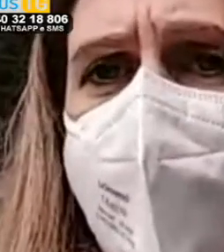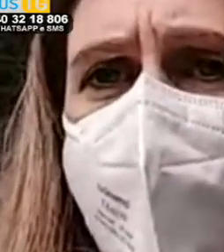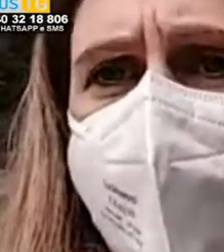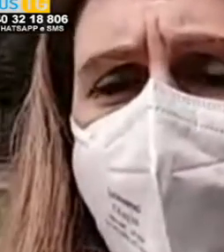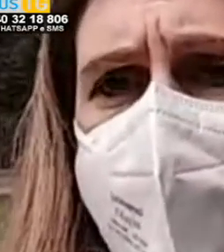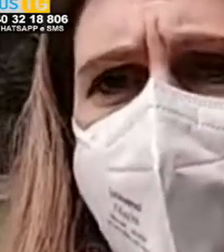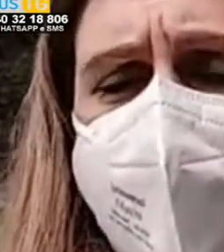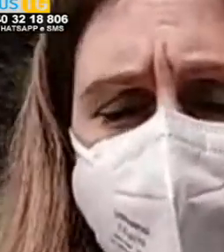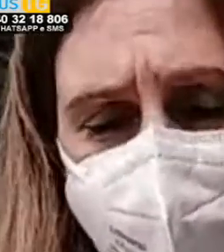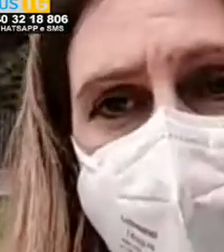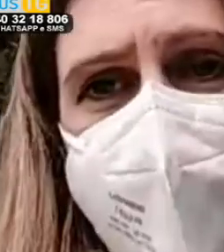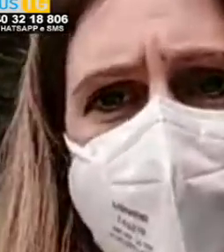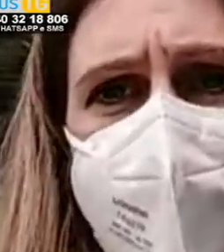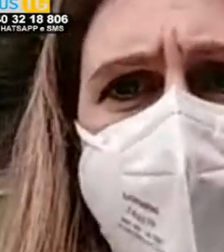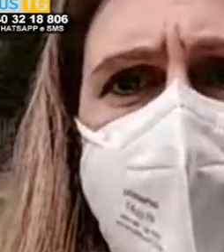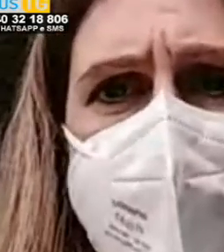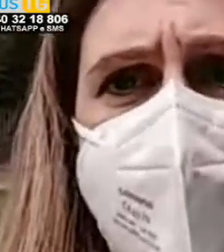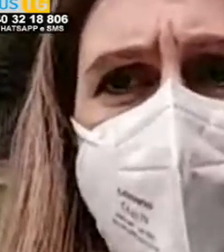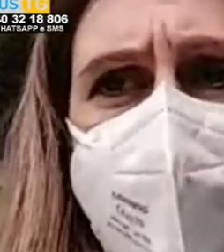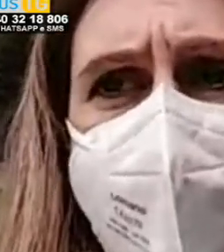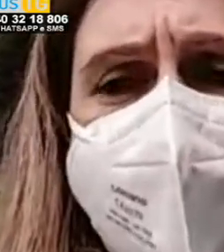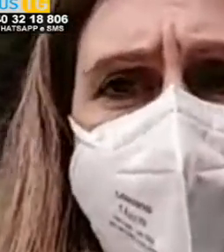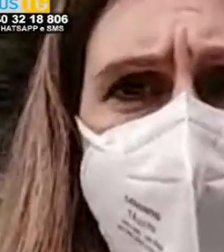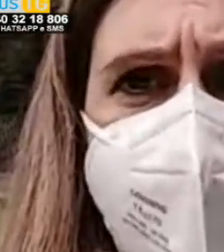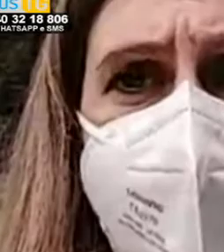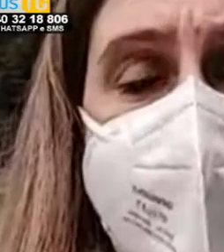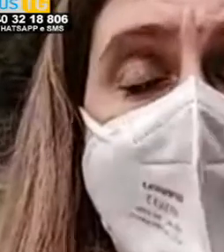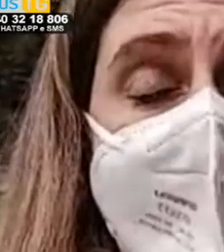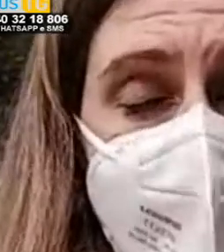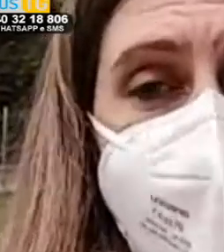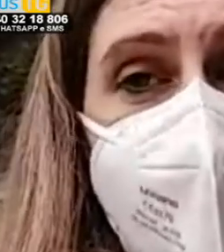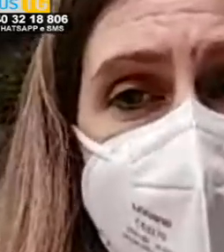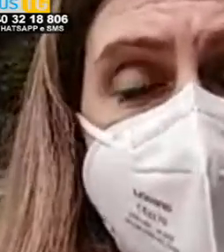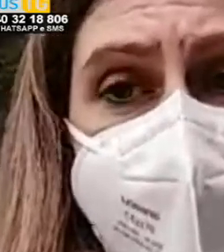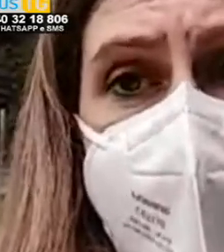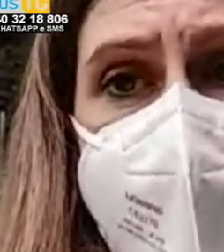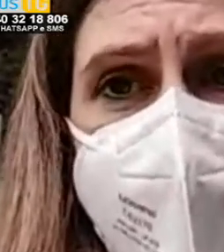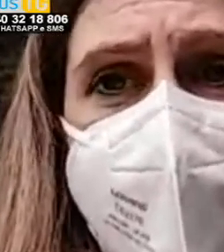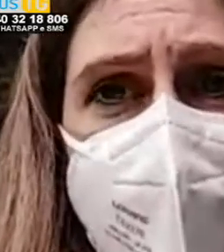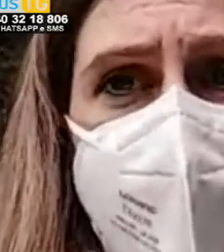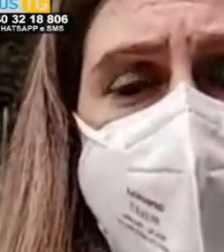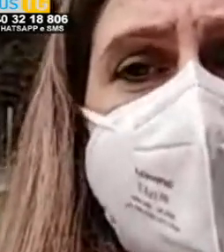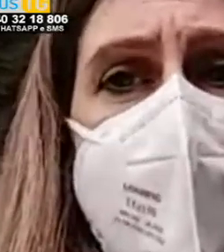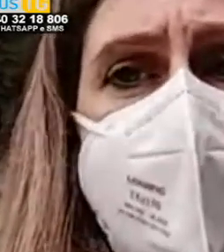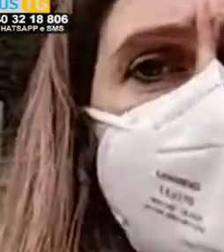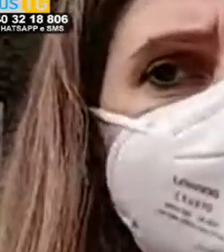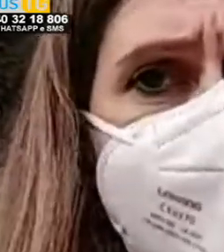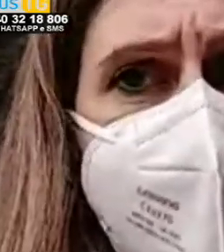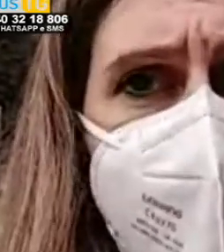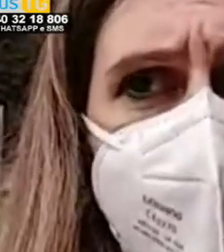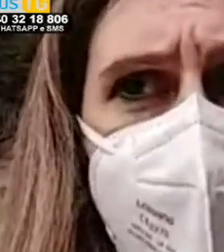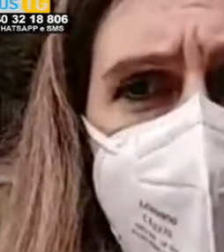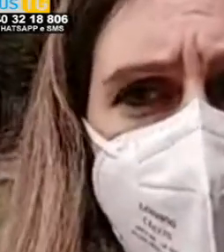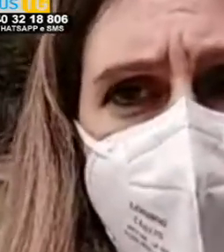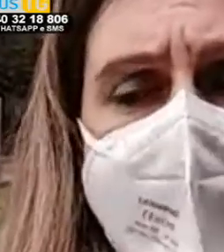un incontro, un vertice tra USL e medici per capire se è già possibile in questo fine settimana raggiungere alcuni anziani allettati